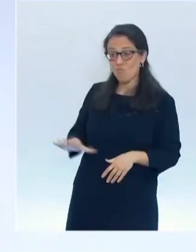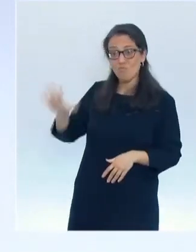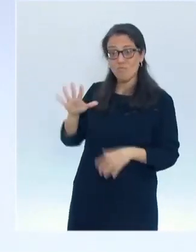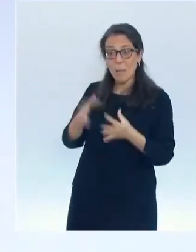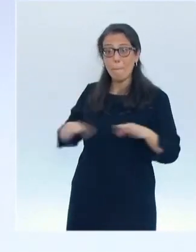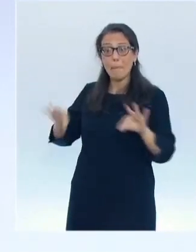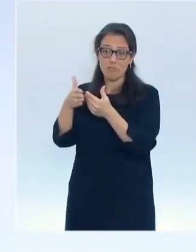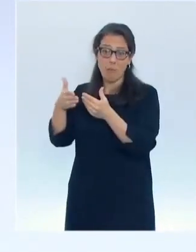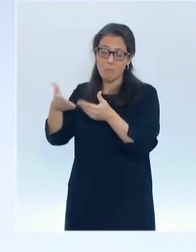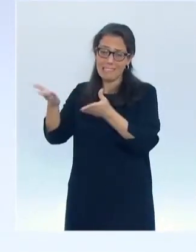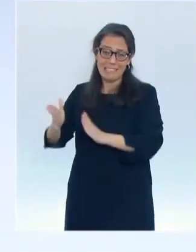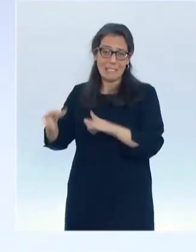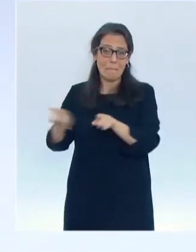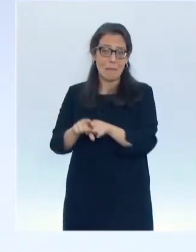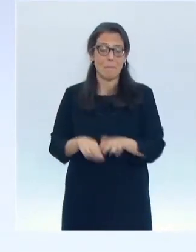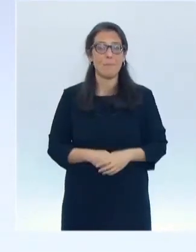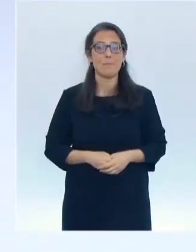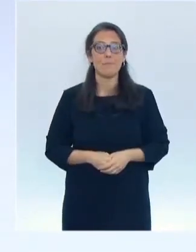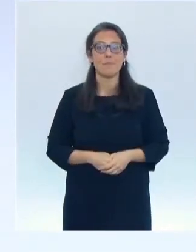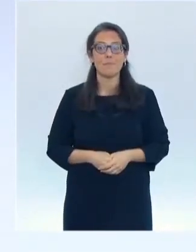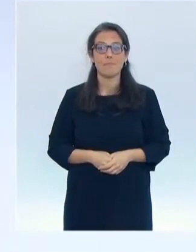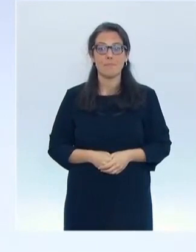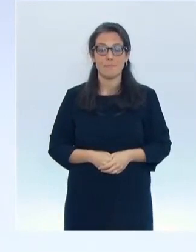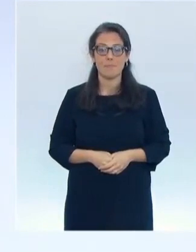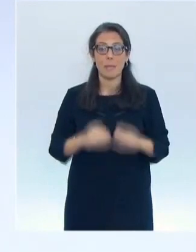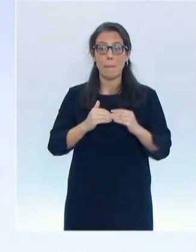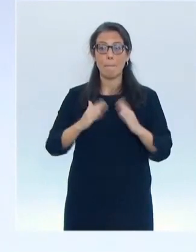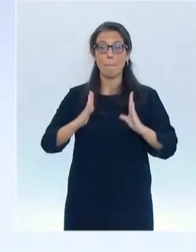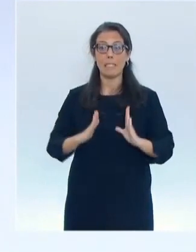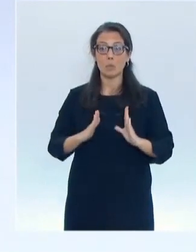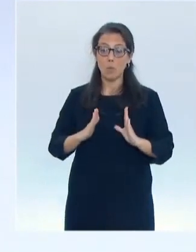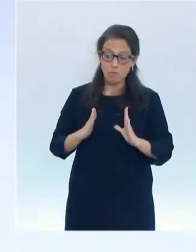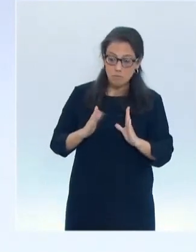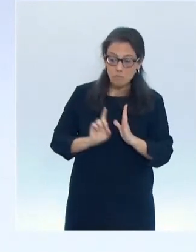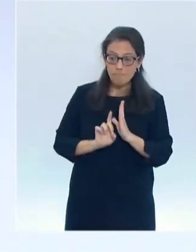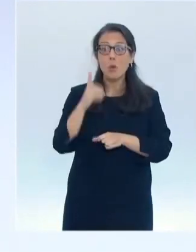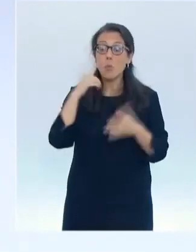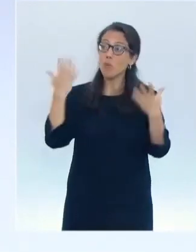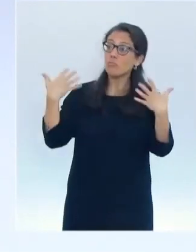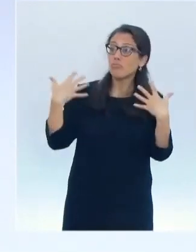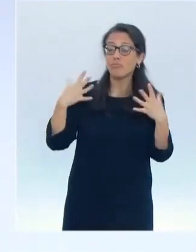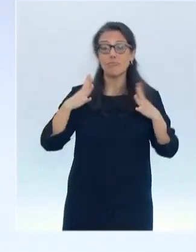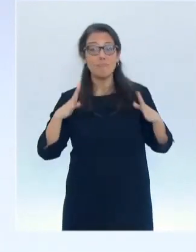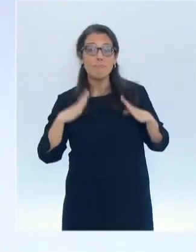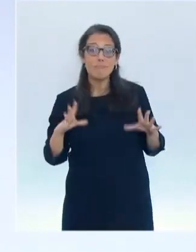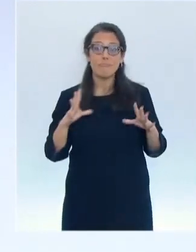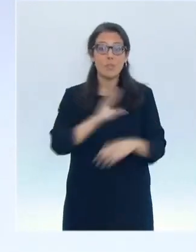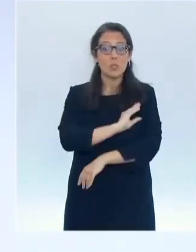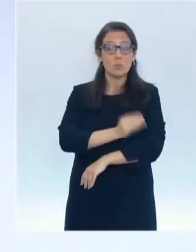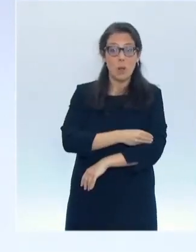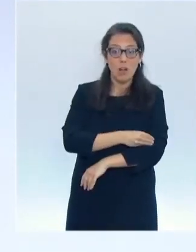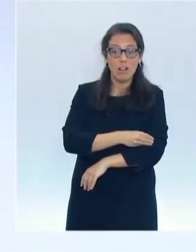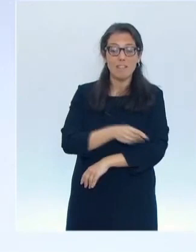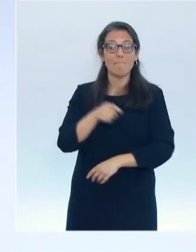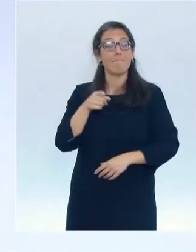des travaux pour transformer le stade vélodrome en une gigantesque boîte de comprimés de chloroquine je trouve que